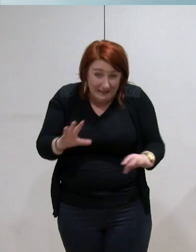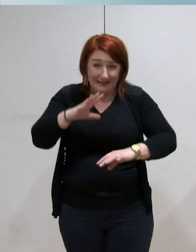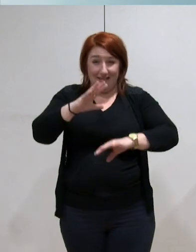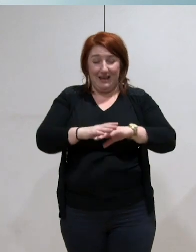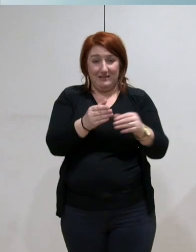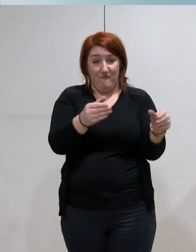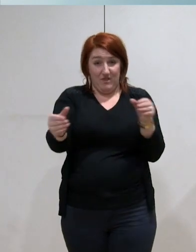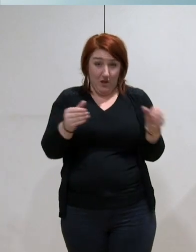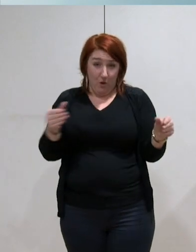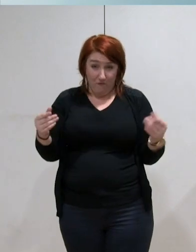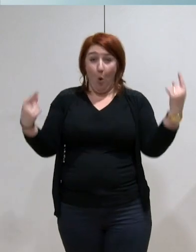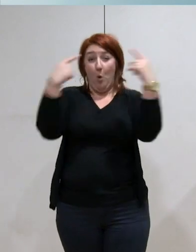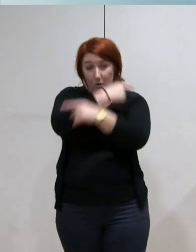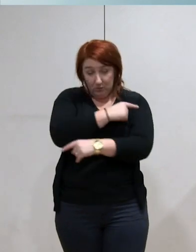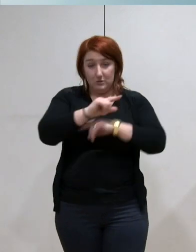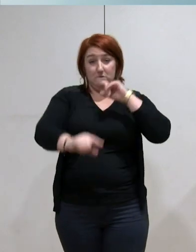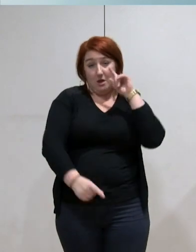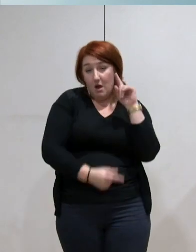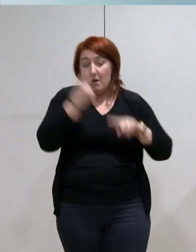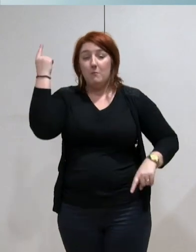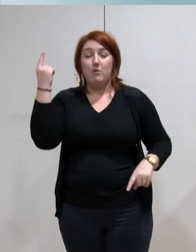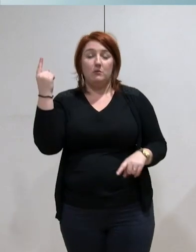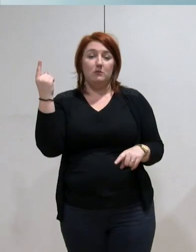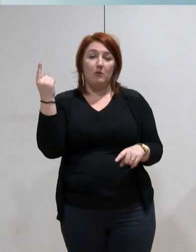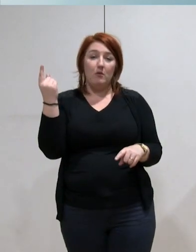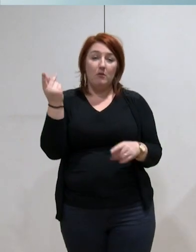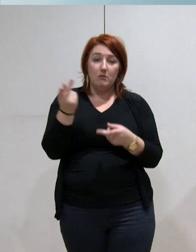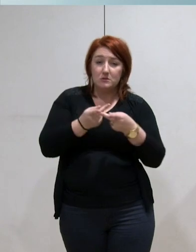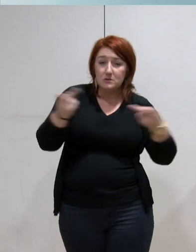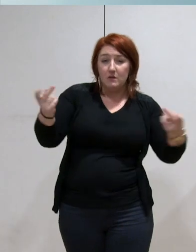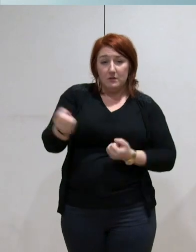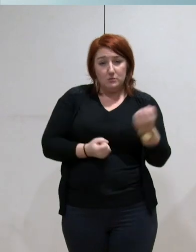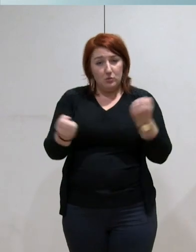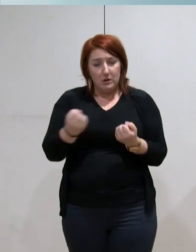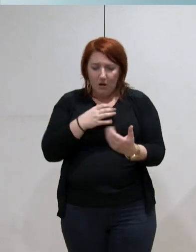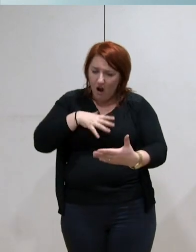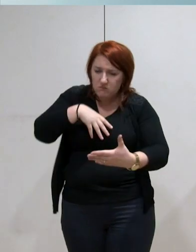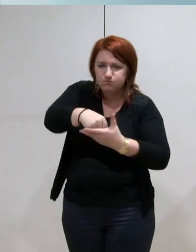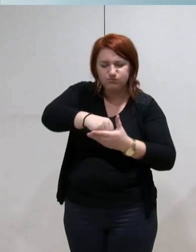qu'il faudrait renforcer la présence du service